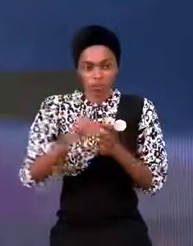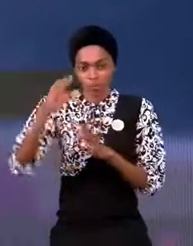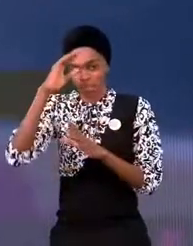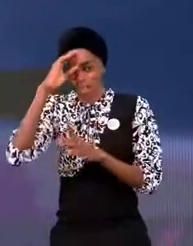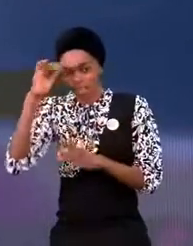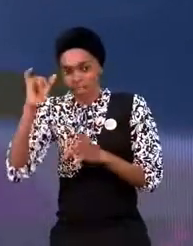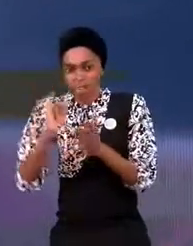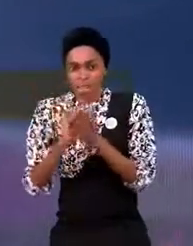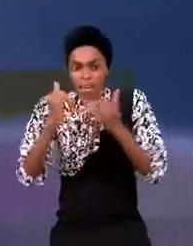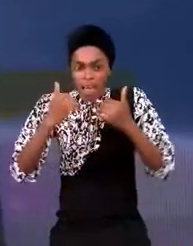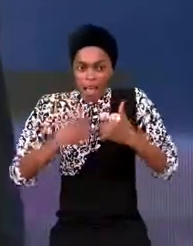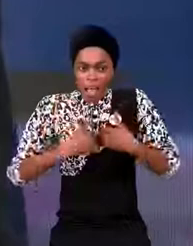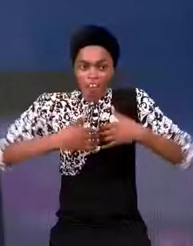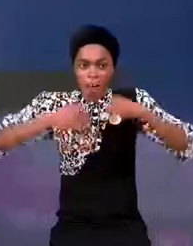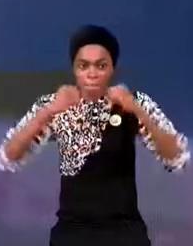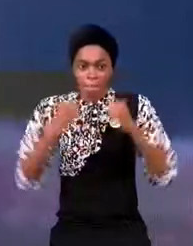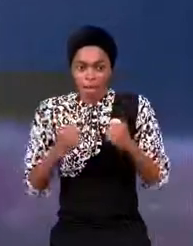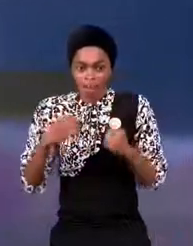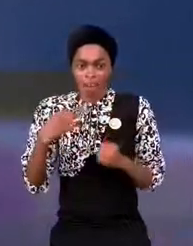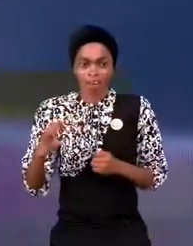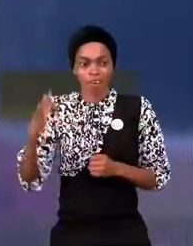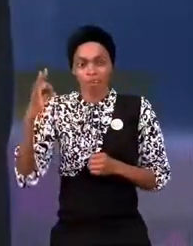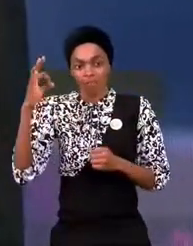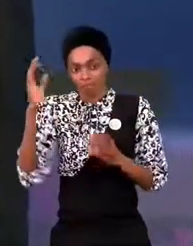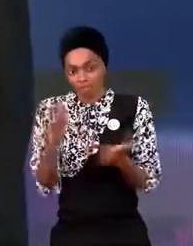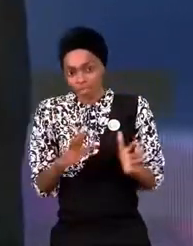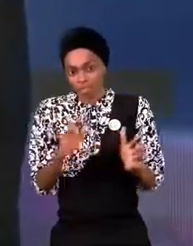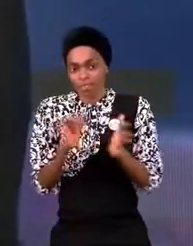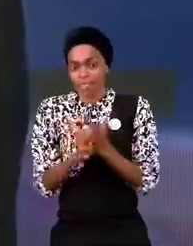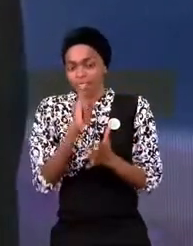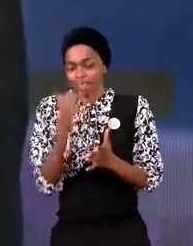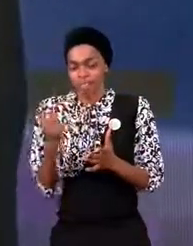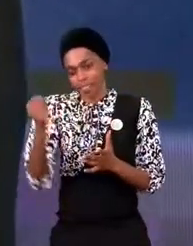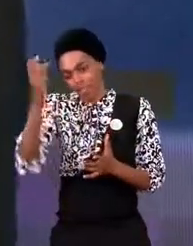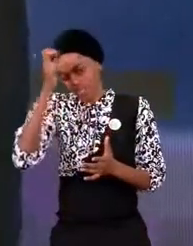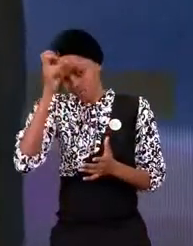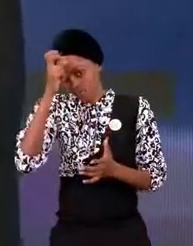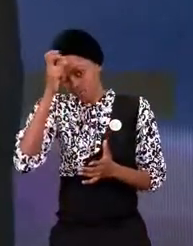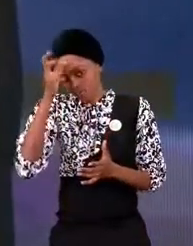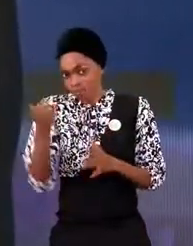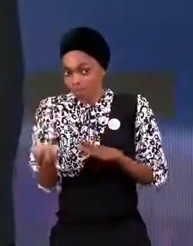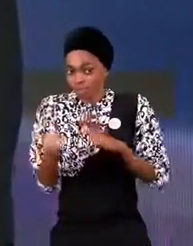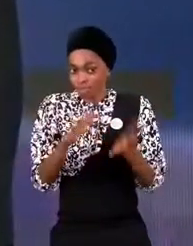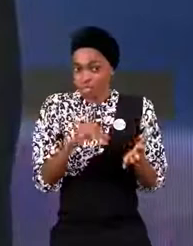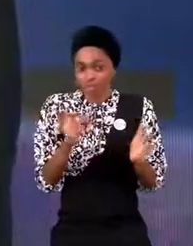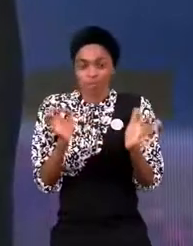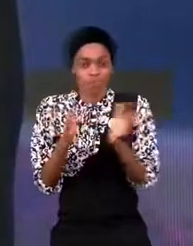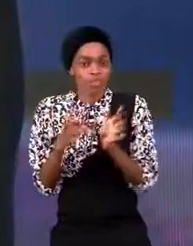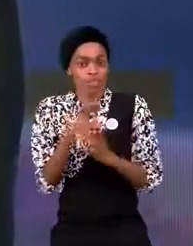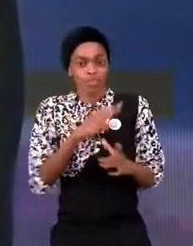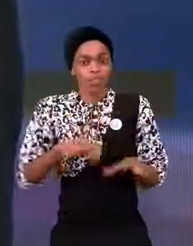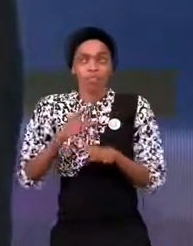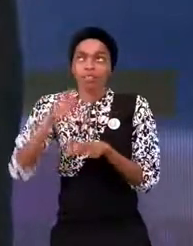mort, c'est-à-dire le diable. La mort de Christ sur la croix du calvaire